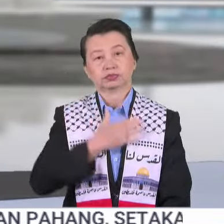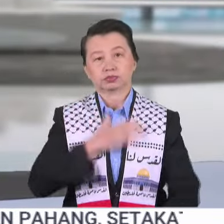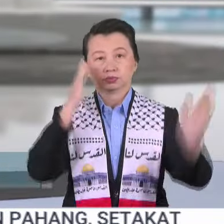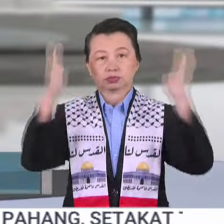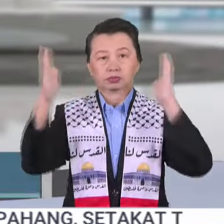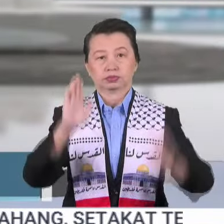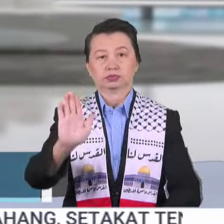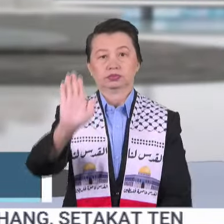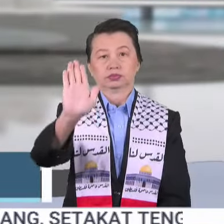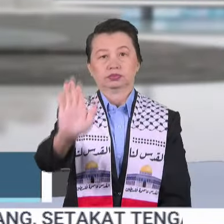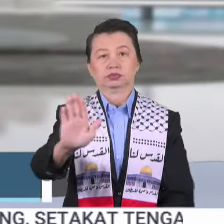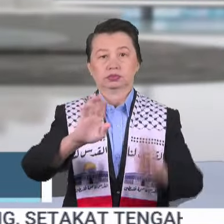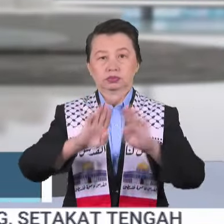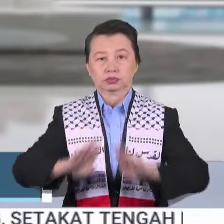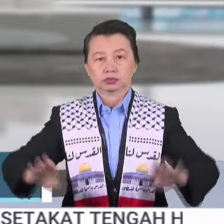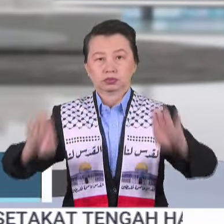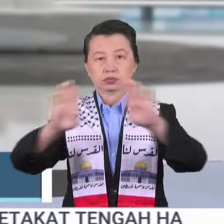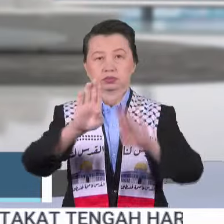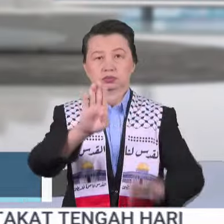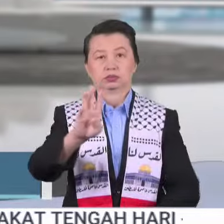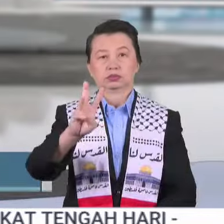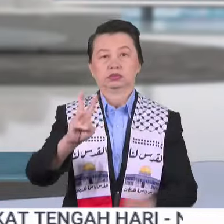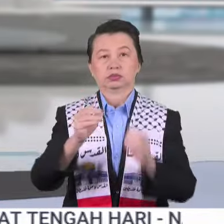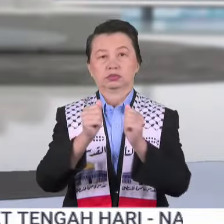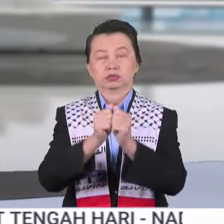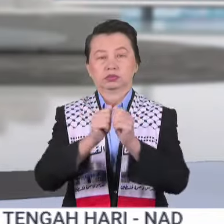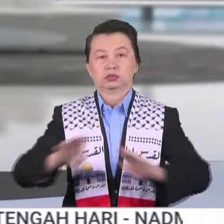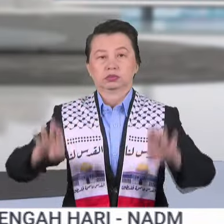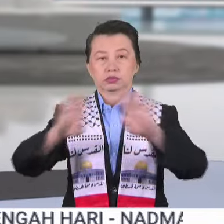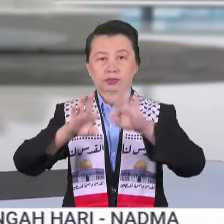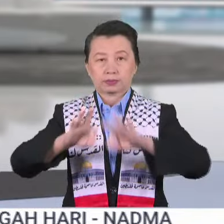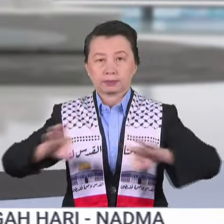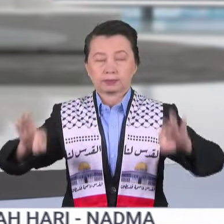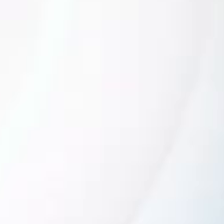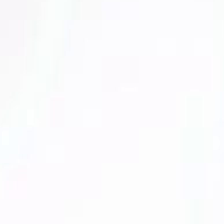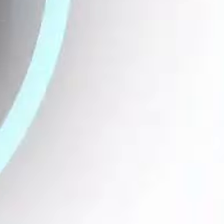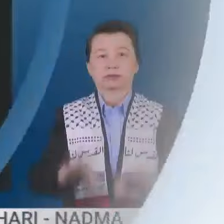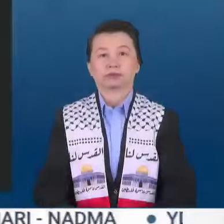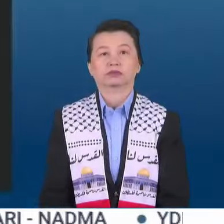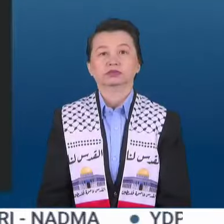Assalamualaikum, salam Malaysia Madani. Berita wilayah kita mulakan dengan rangkuman berita utama.